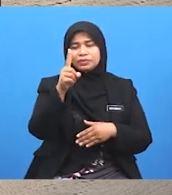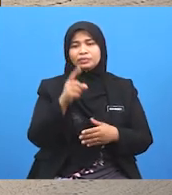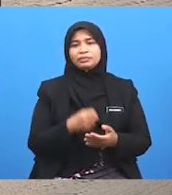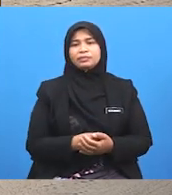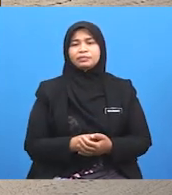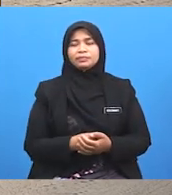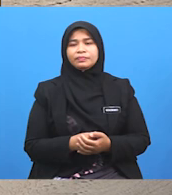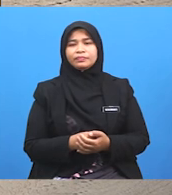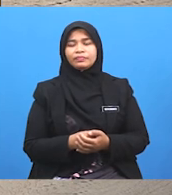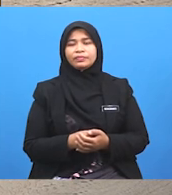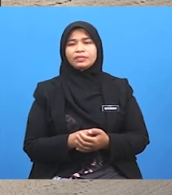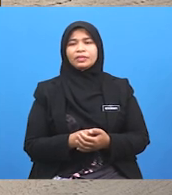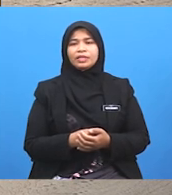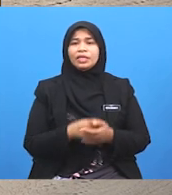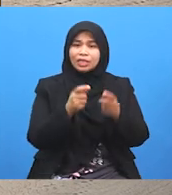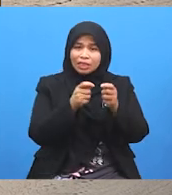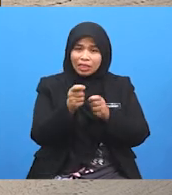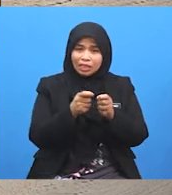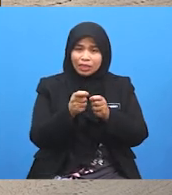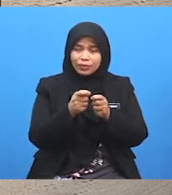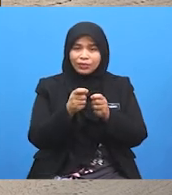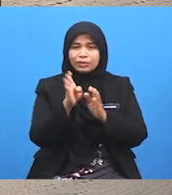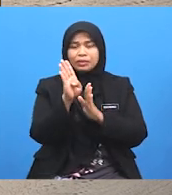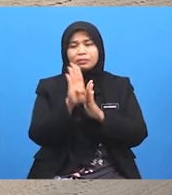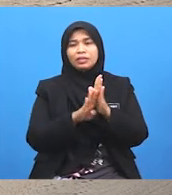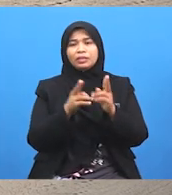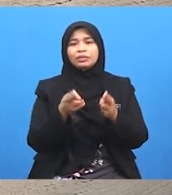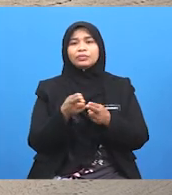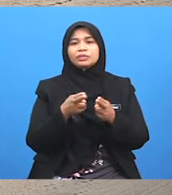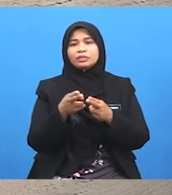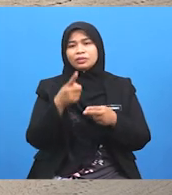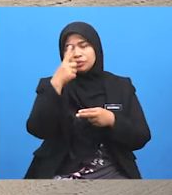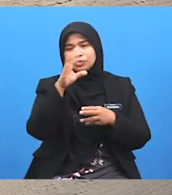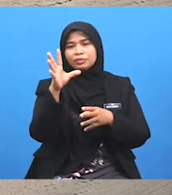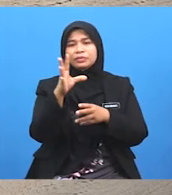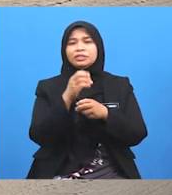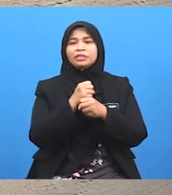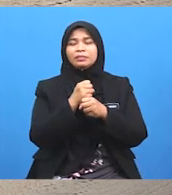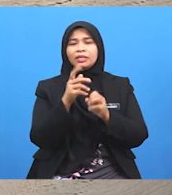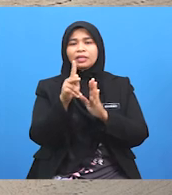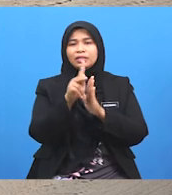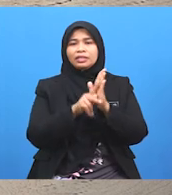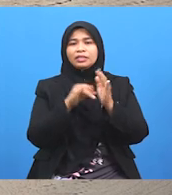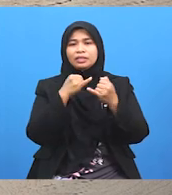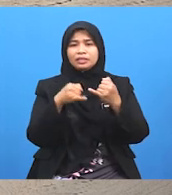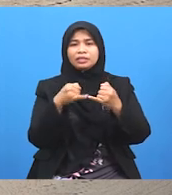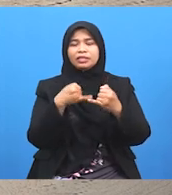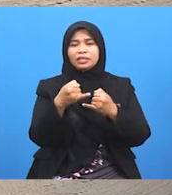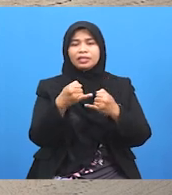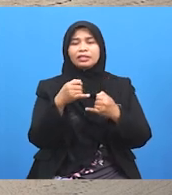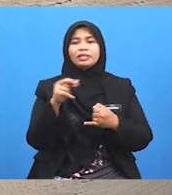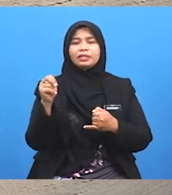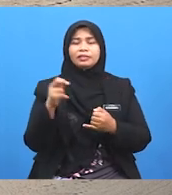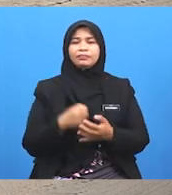Murid-murid, kita harus tekun berusaha demi mencapai kejayaan. Baiklah,